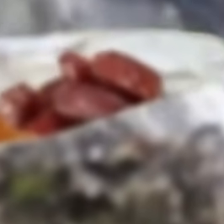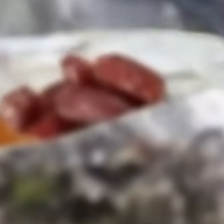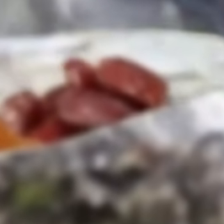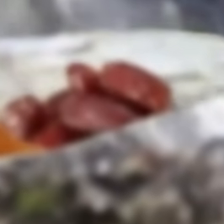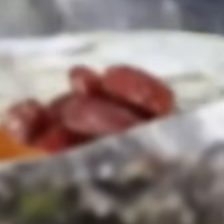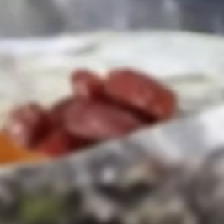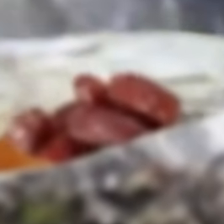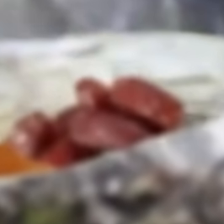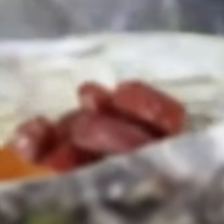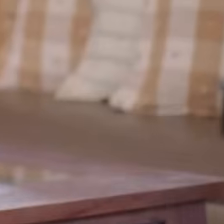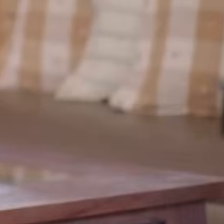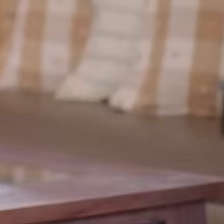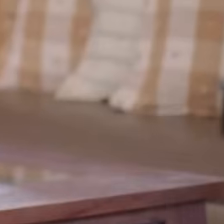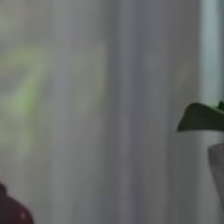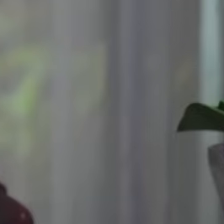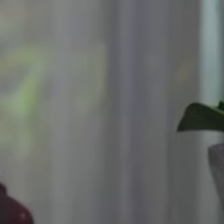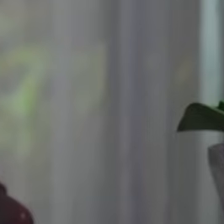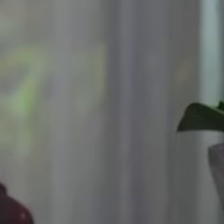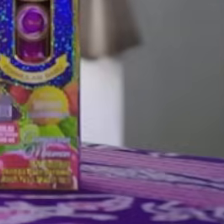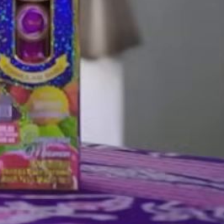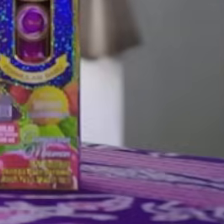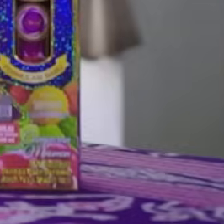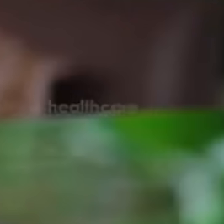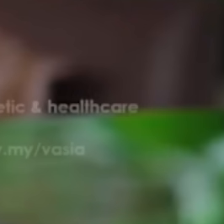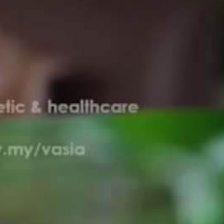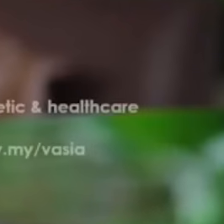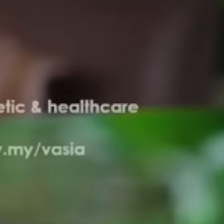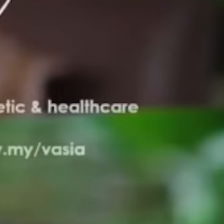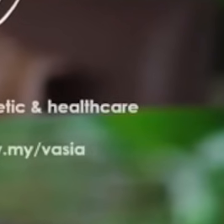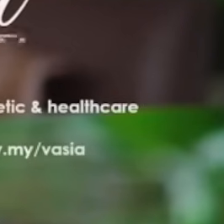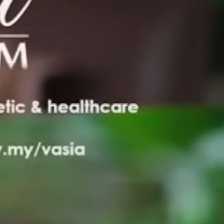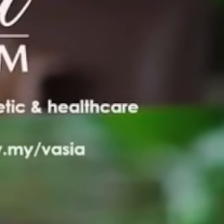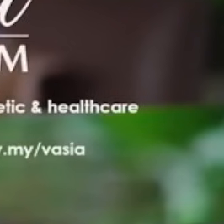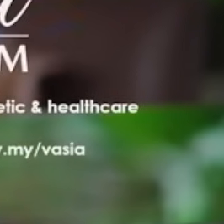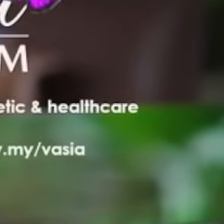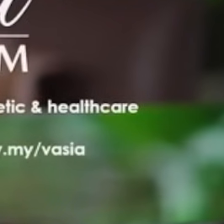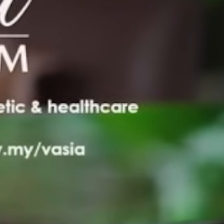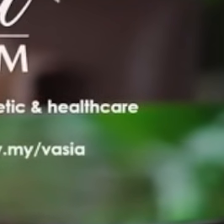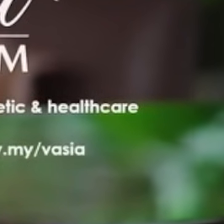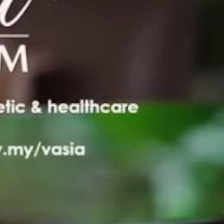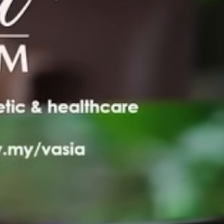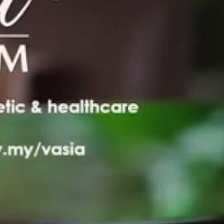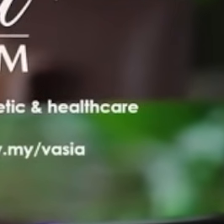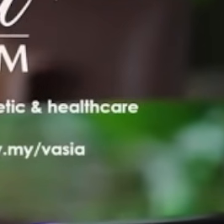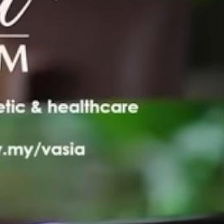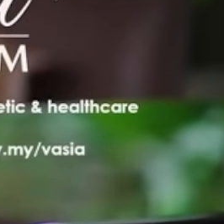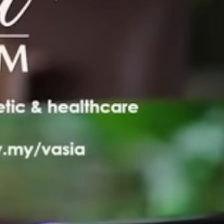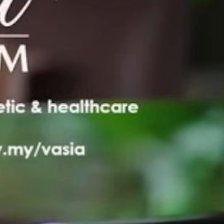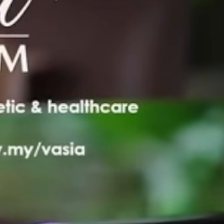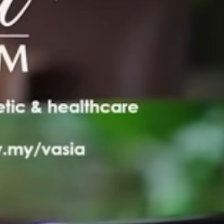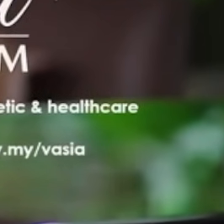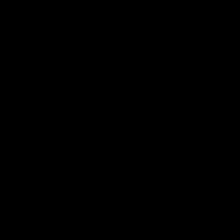Jah tambah J pastikan vasia baru